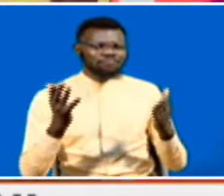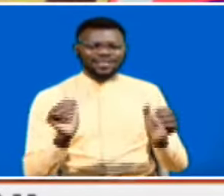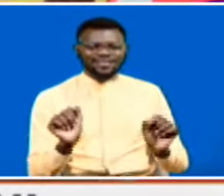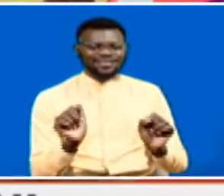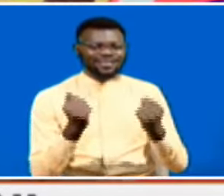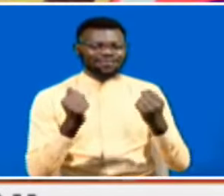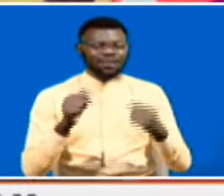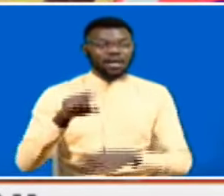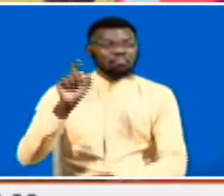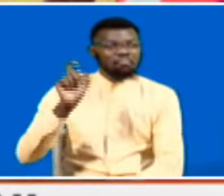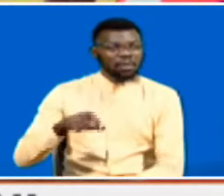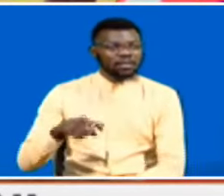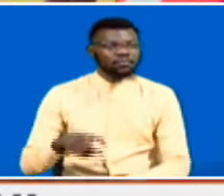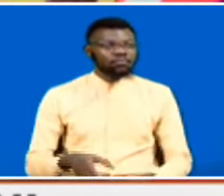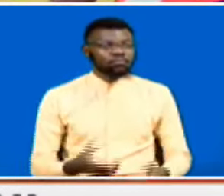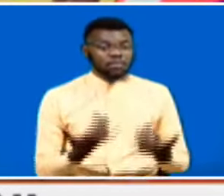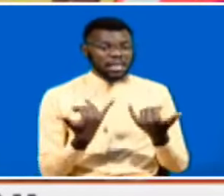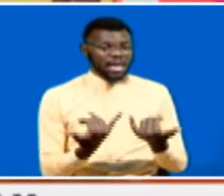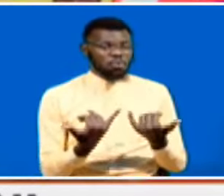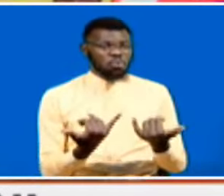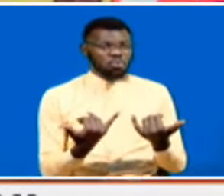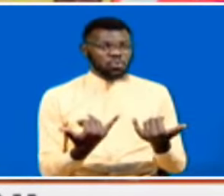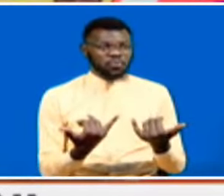na hatutatoka mahali hapa